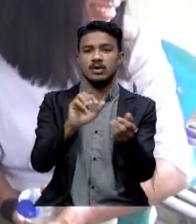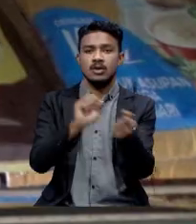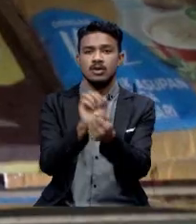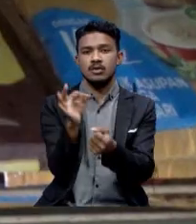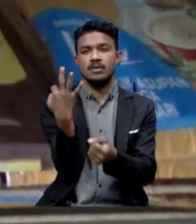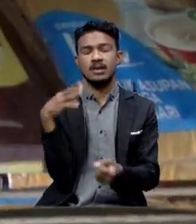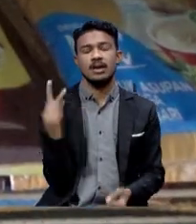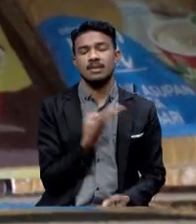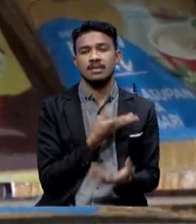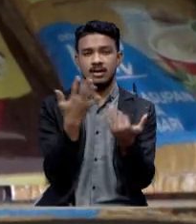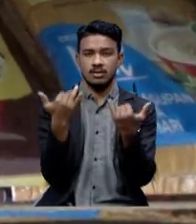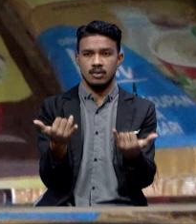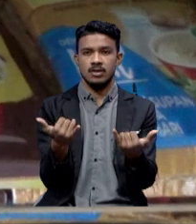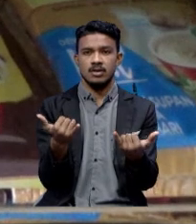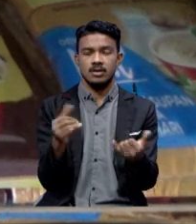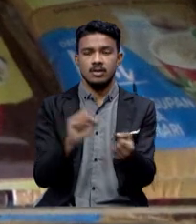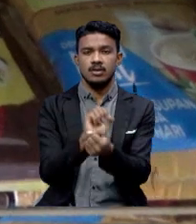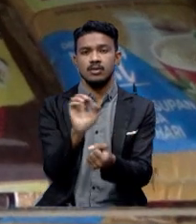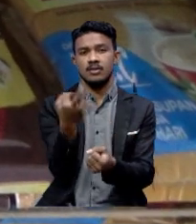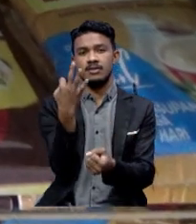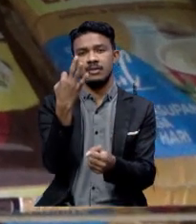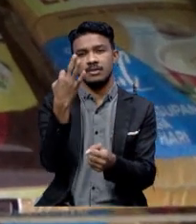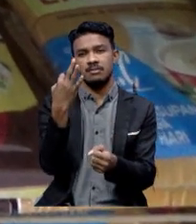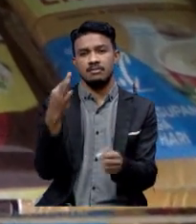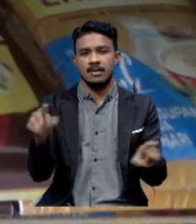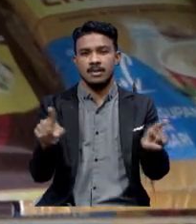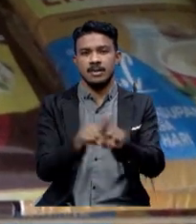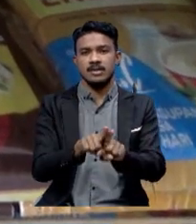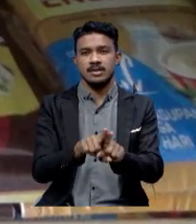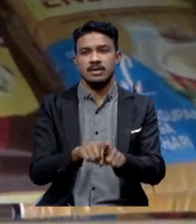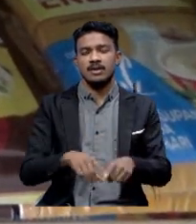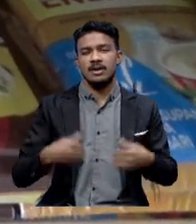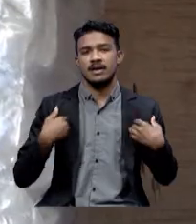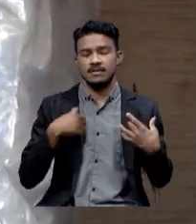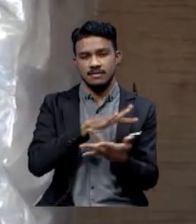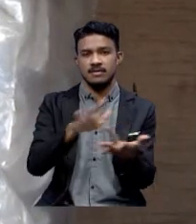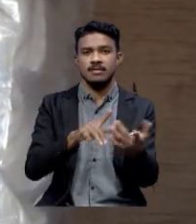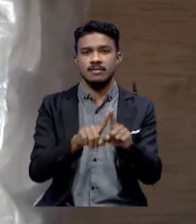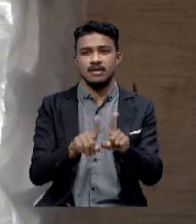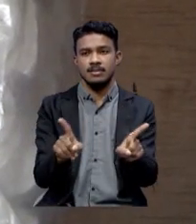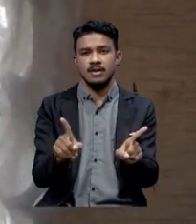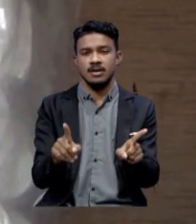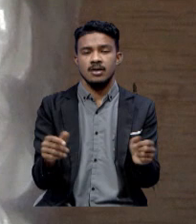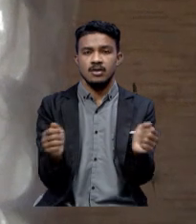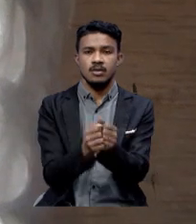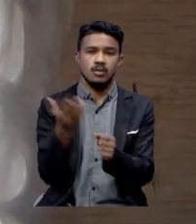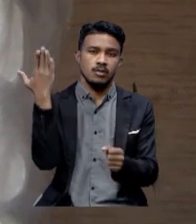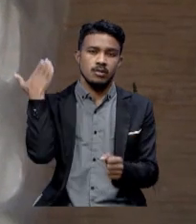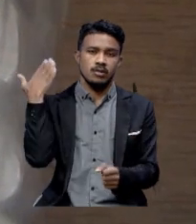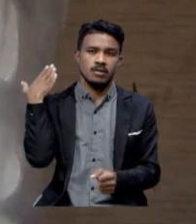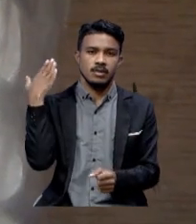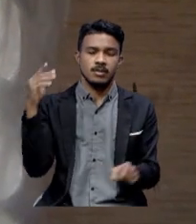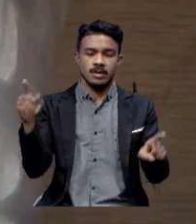amis agora covid pada sisi sirkulasi ia bis kumpara wa uluk mak